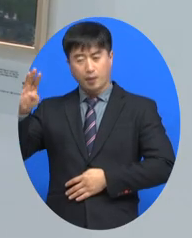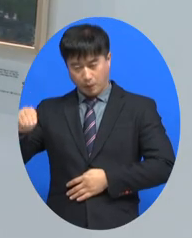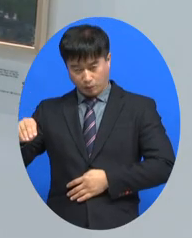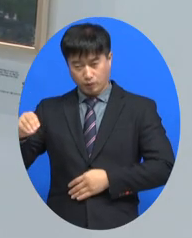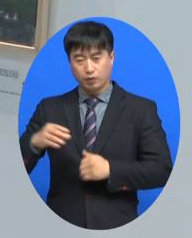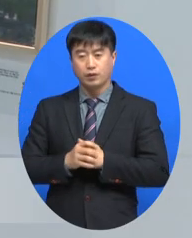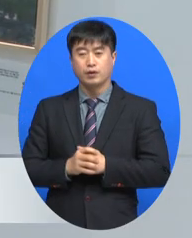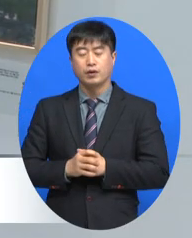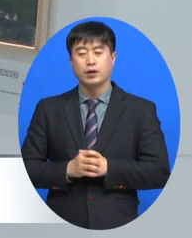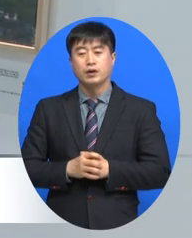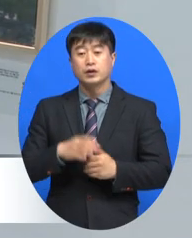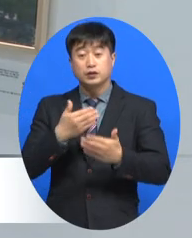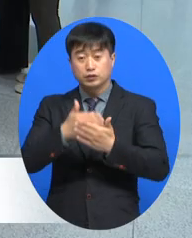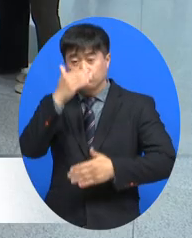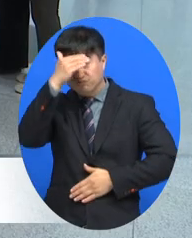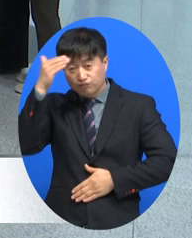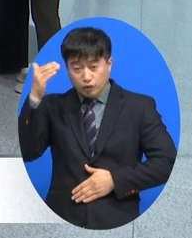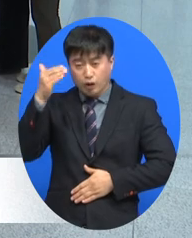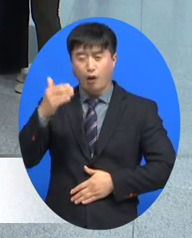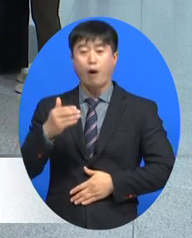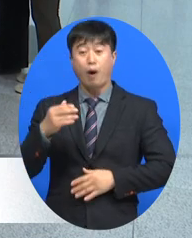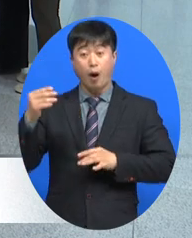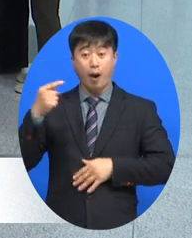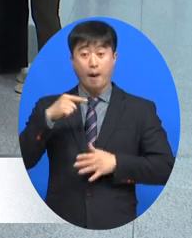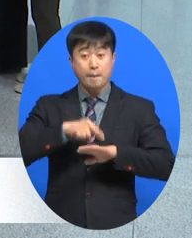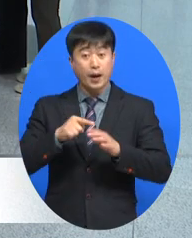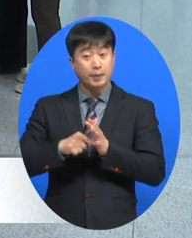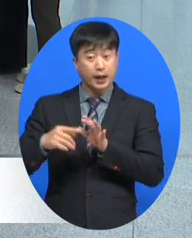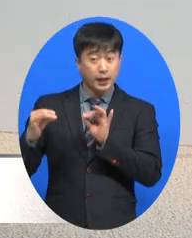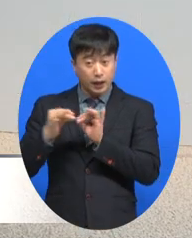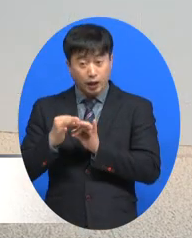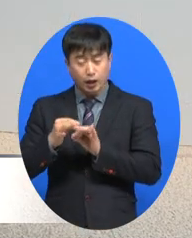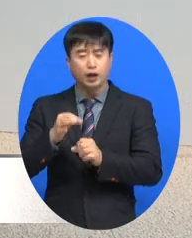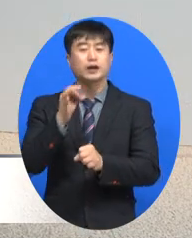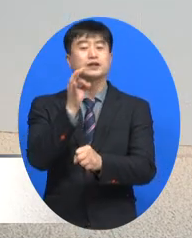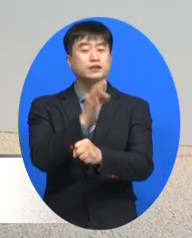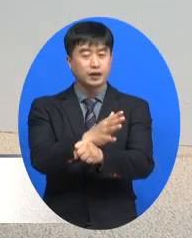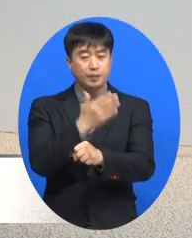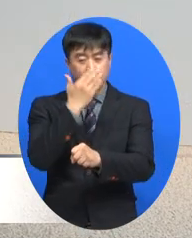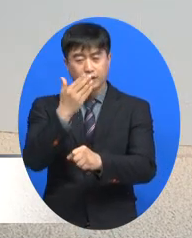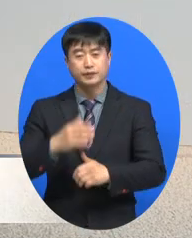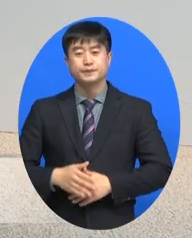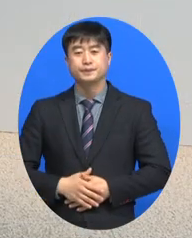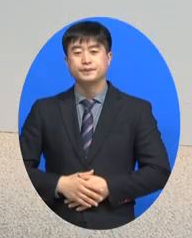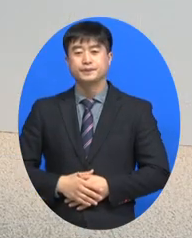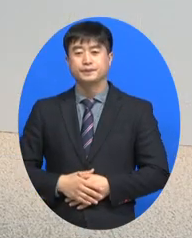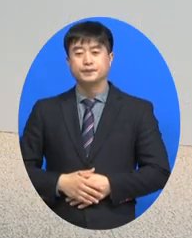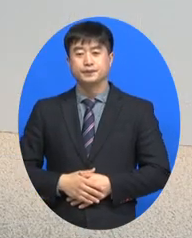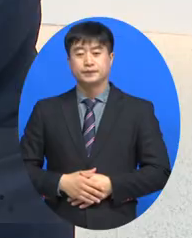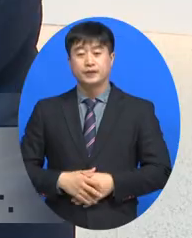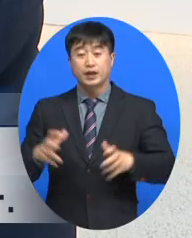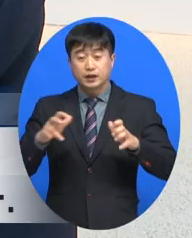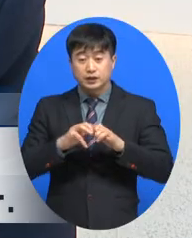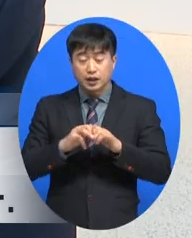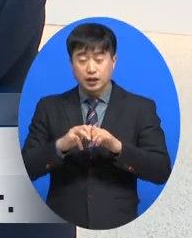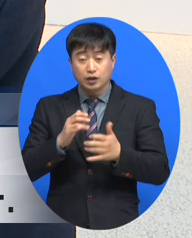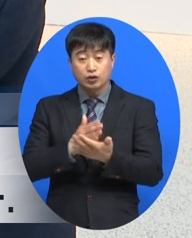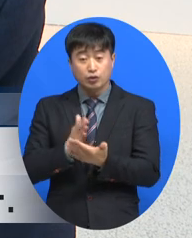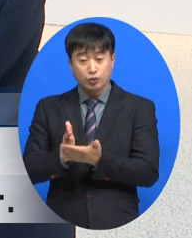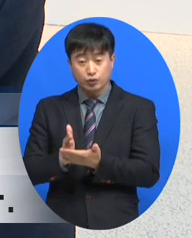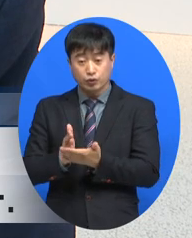200만 원까지. 그림을 관람하다 마음에 들면 마치 장 보듯 쇼핑에 살수 있습니다.